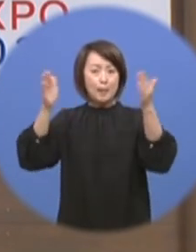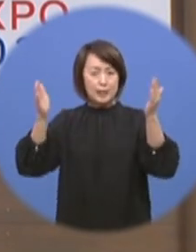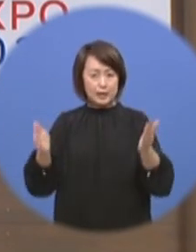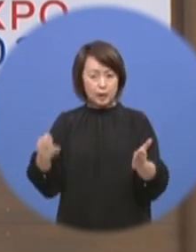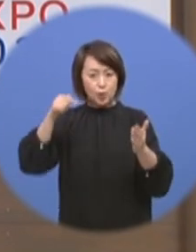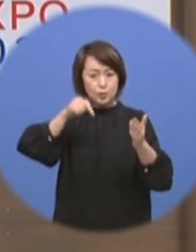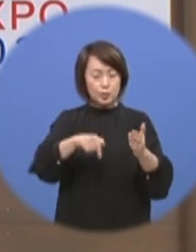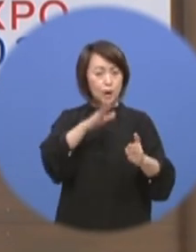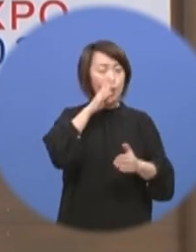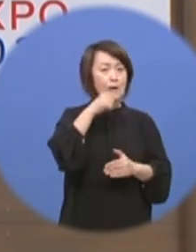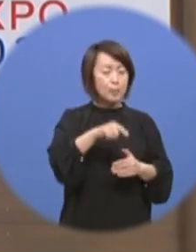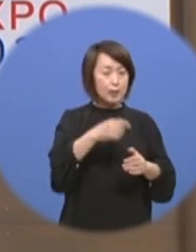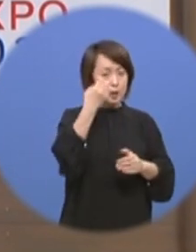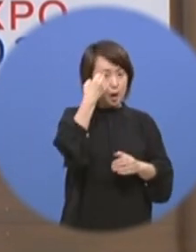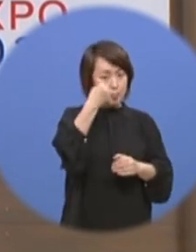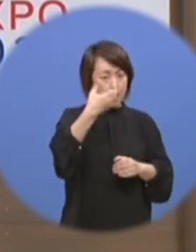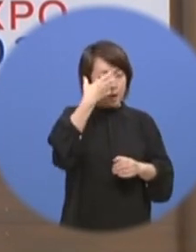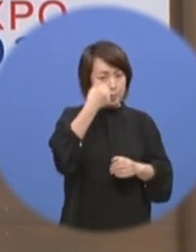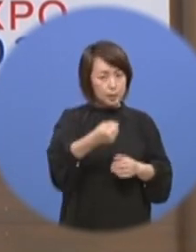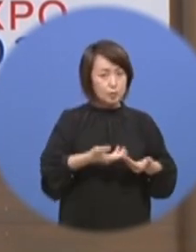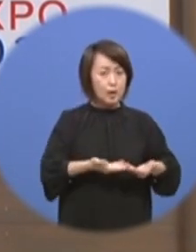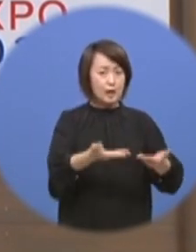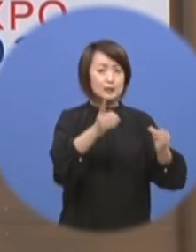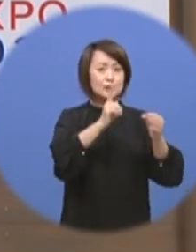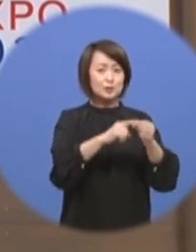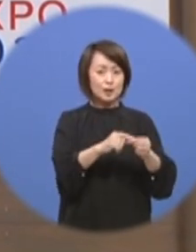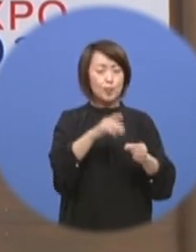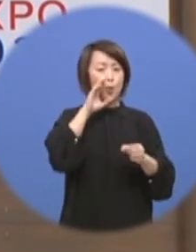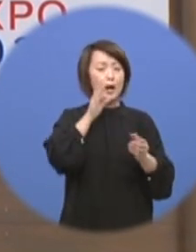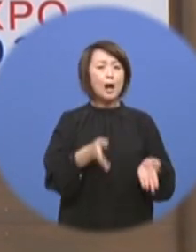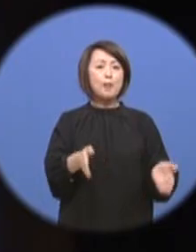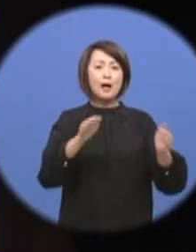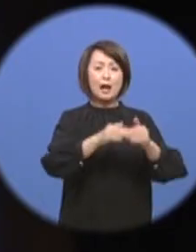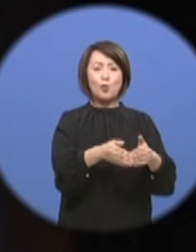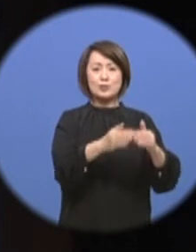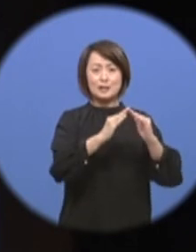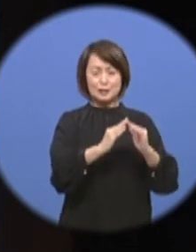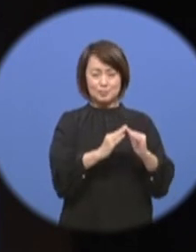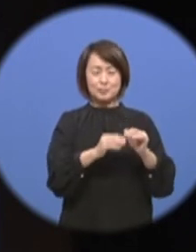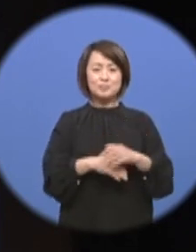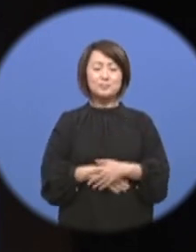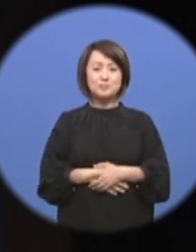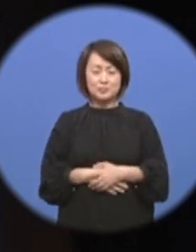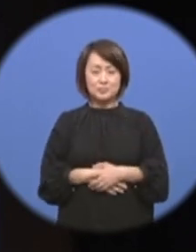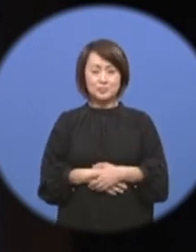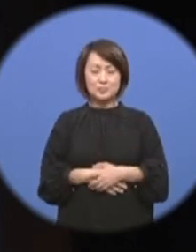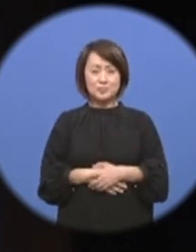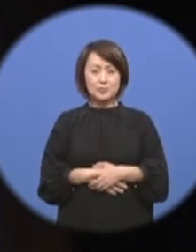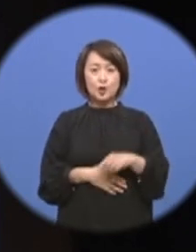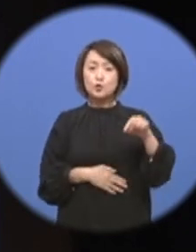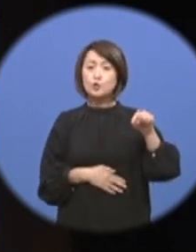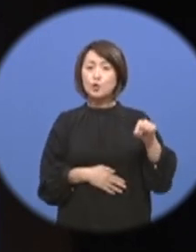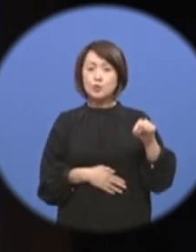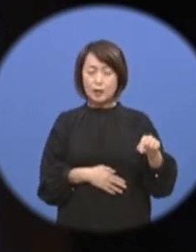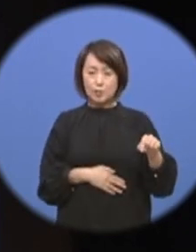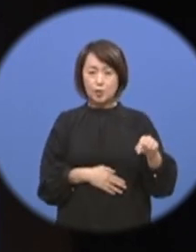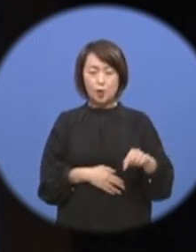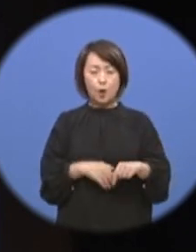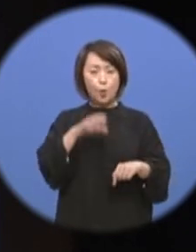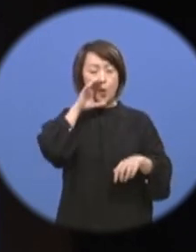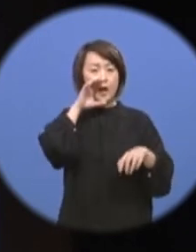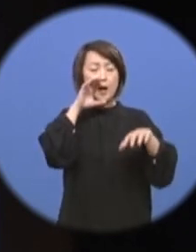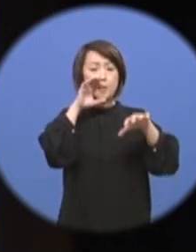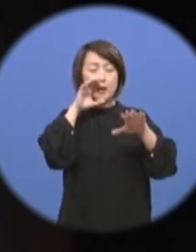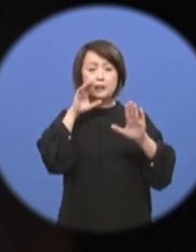発信するための和歌山館を設置してまいりますその和歌山館の中では和歌山に